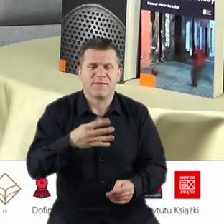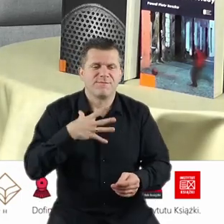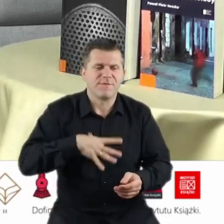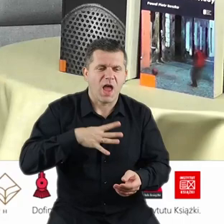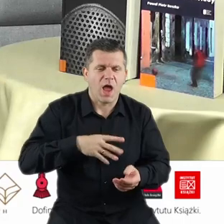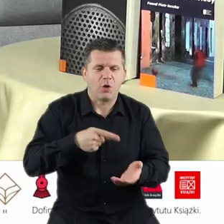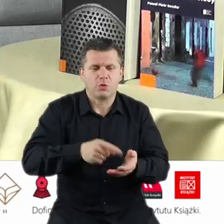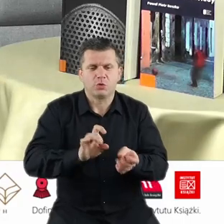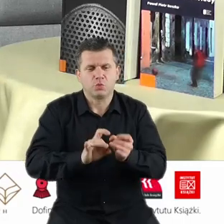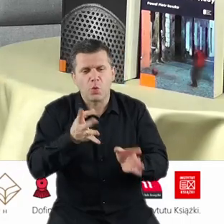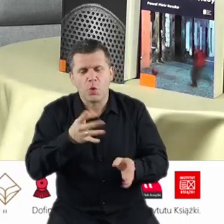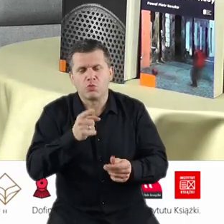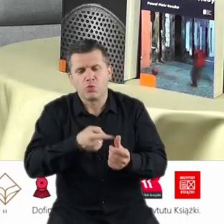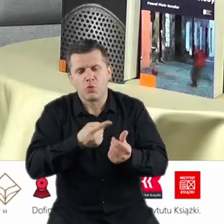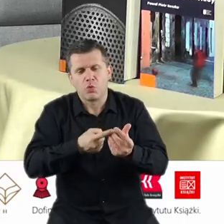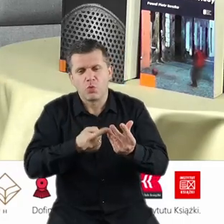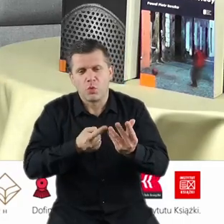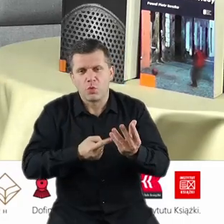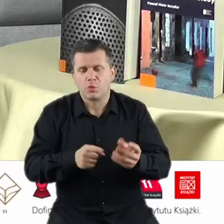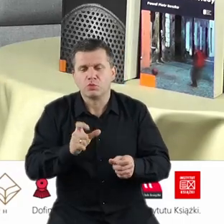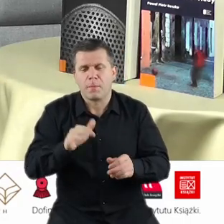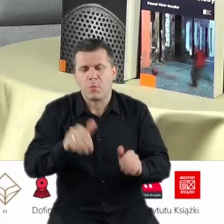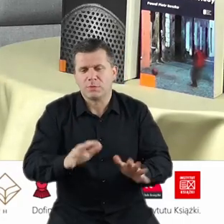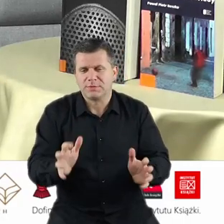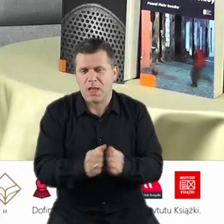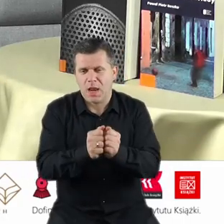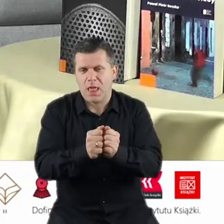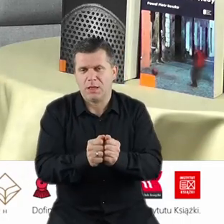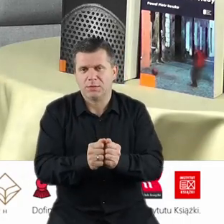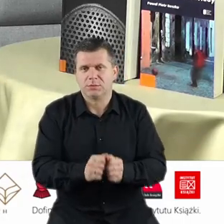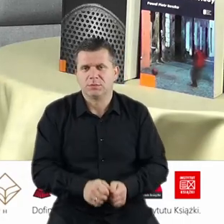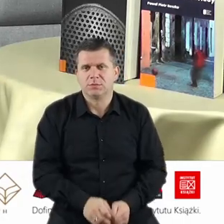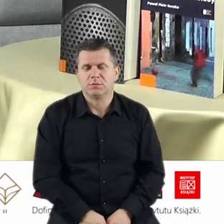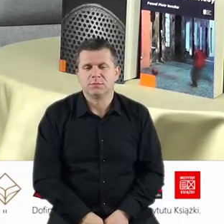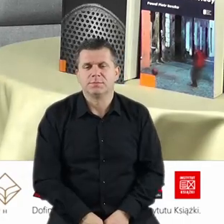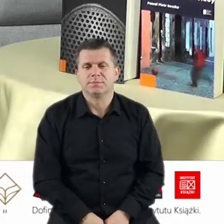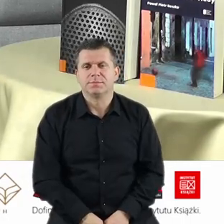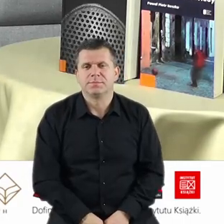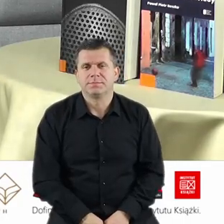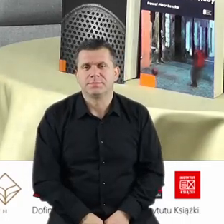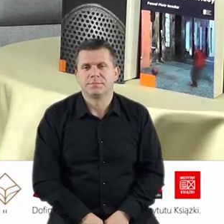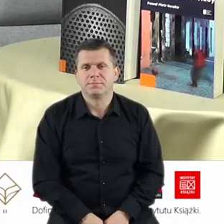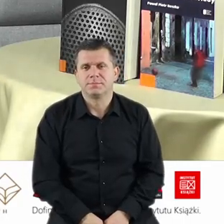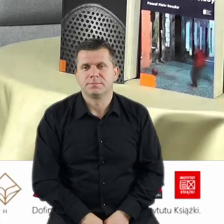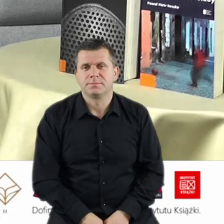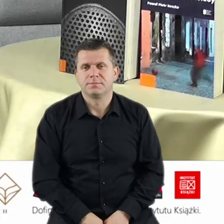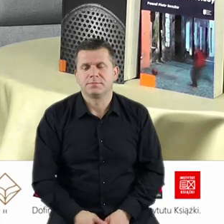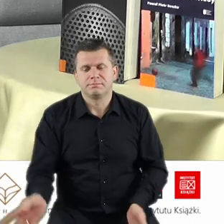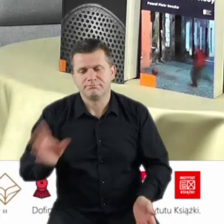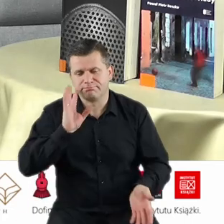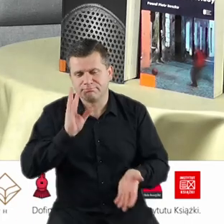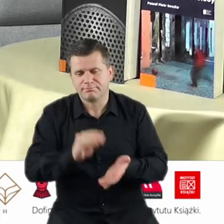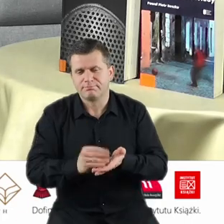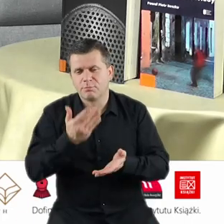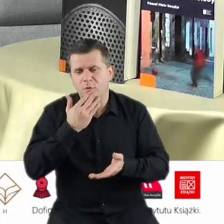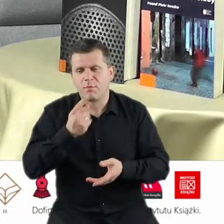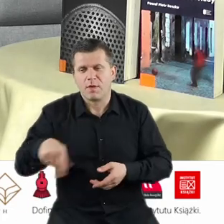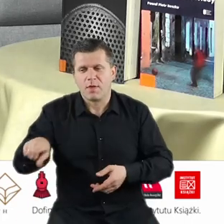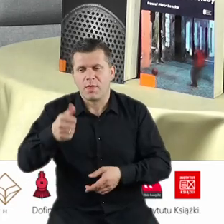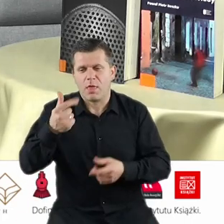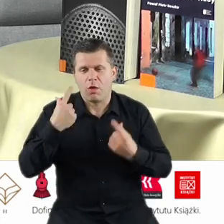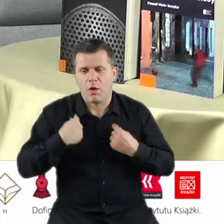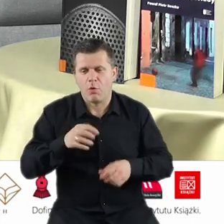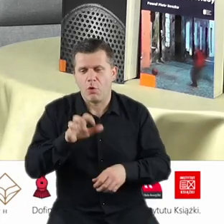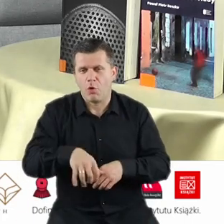cen kruszcu, wartości tego, co można było znaleźć, co znajdowano w obozie zagłady. Przytaczam opowieść jednego